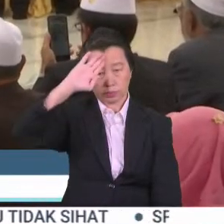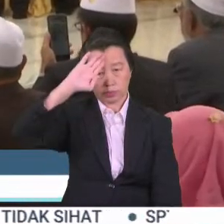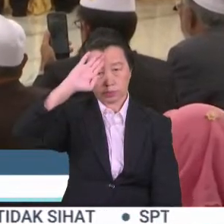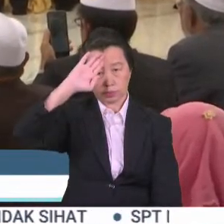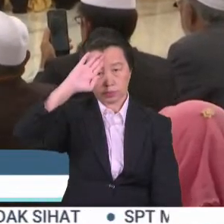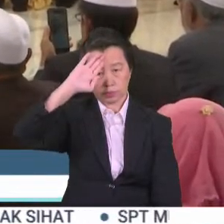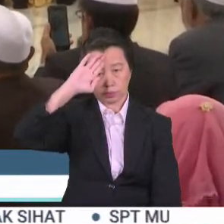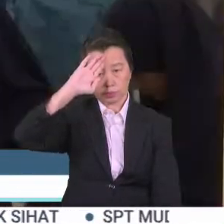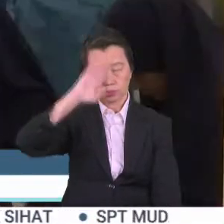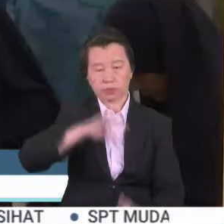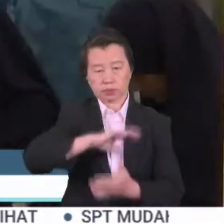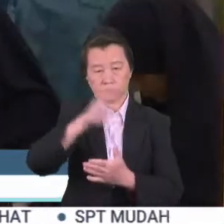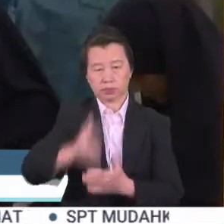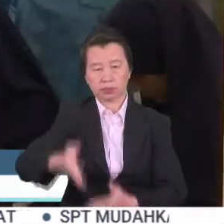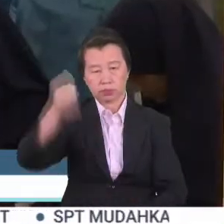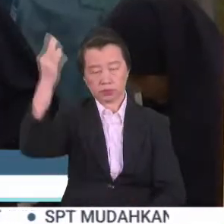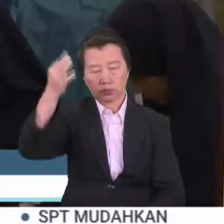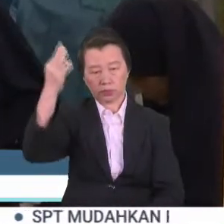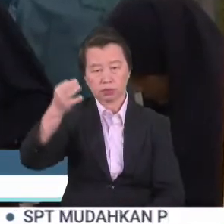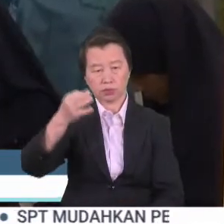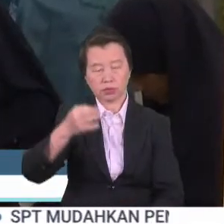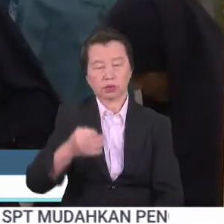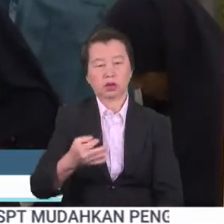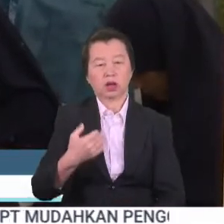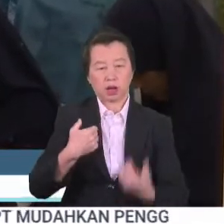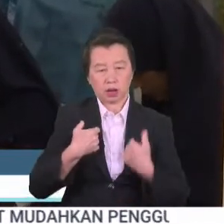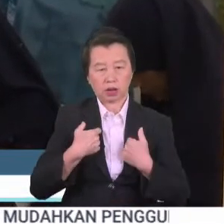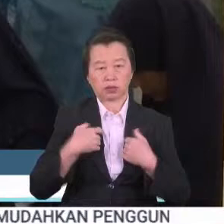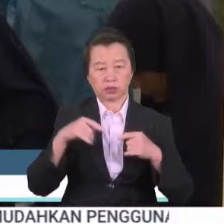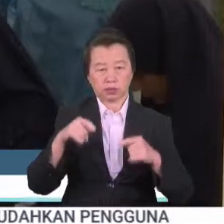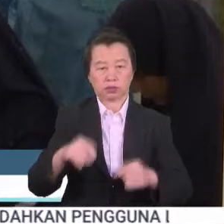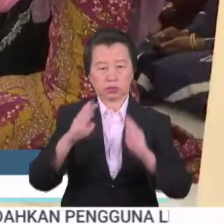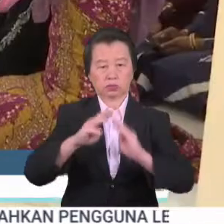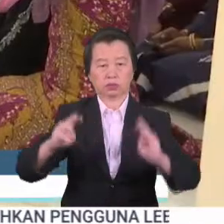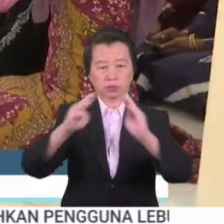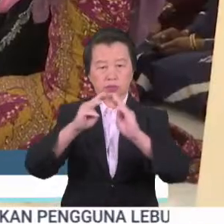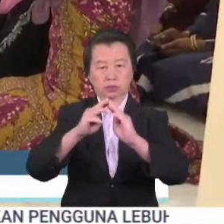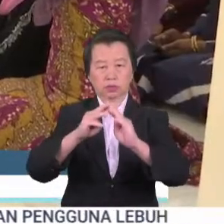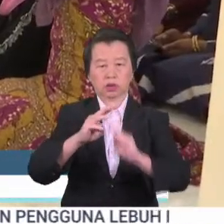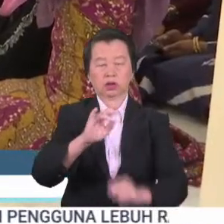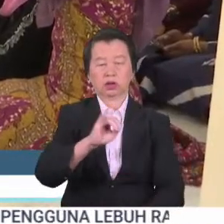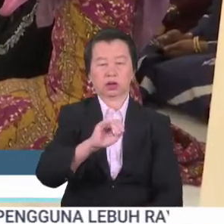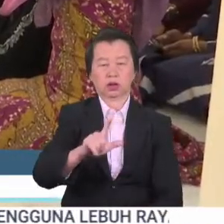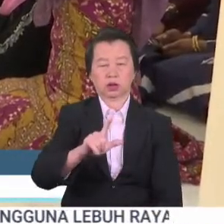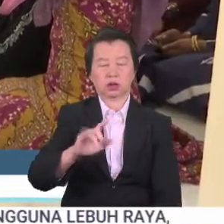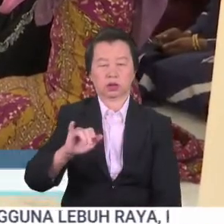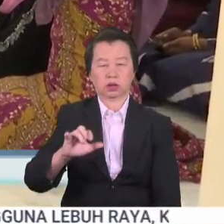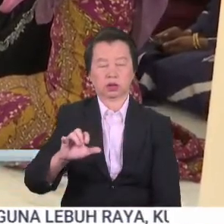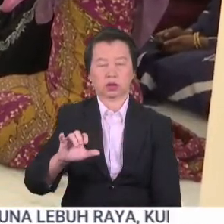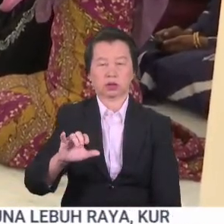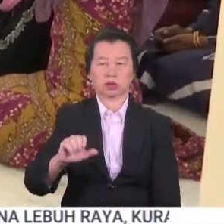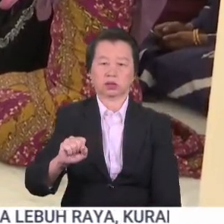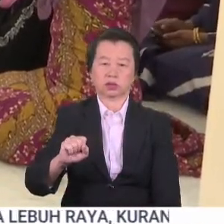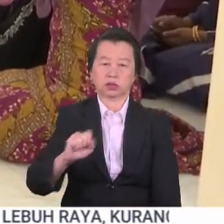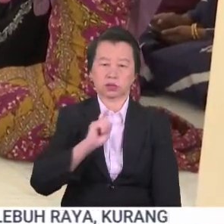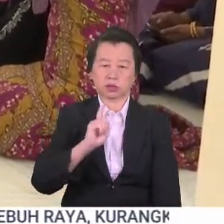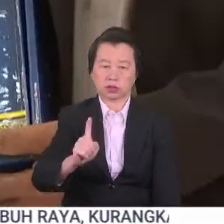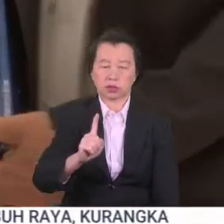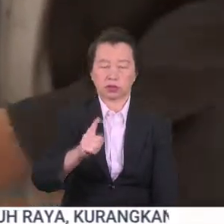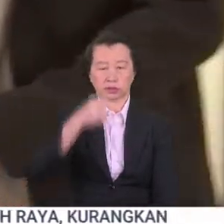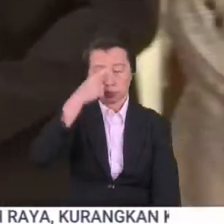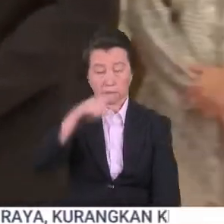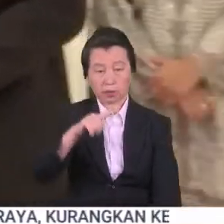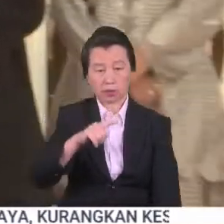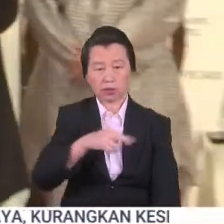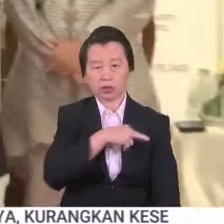jamulil menyempurnakan forum Ummah Wahidah yang berlangsung di masjid Madinah al-islam trang Thailand berangkat sama